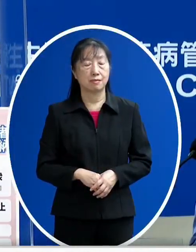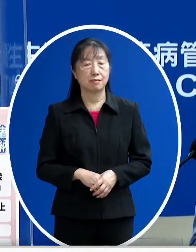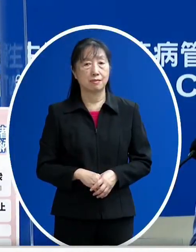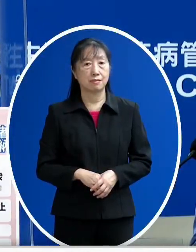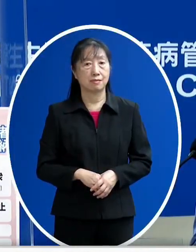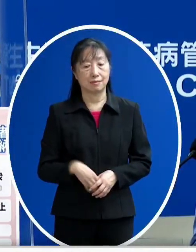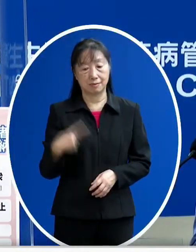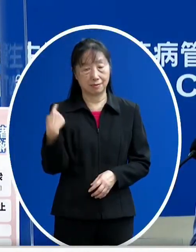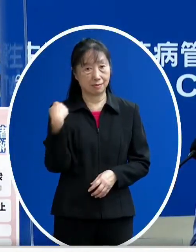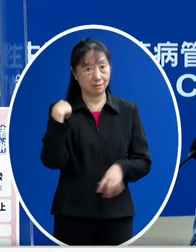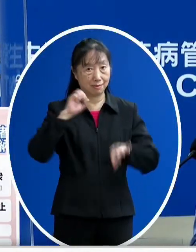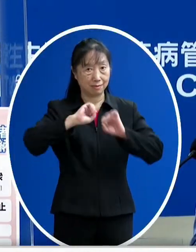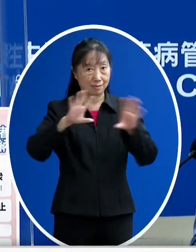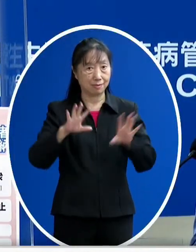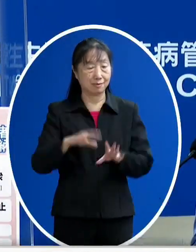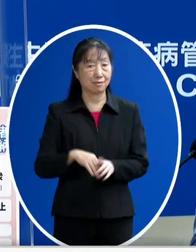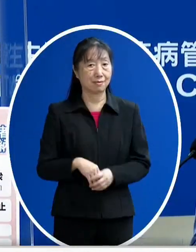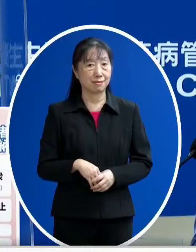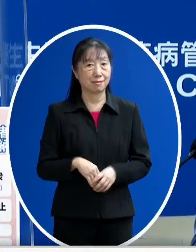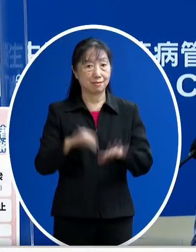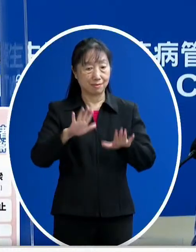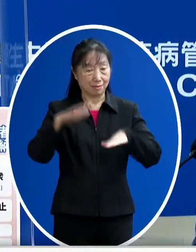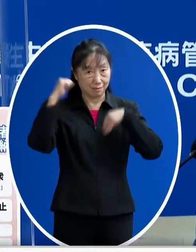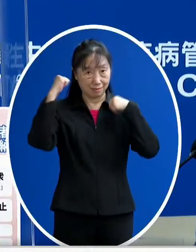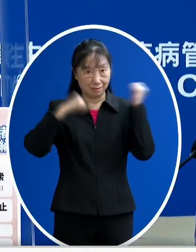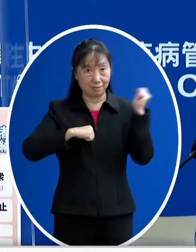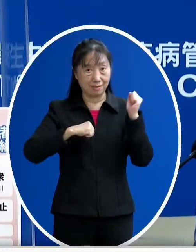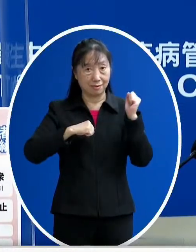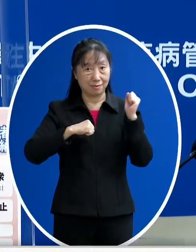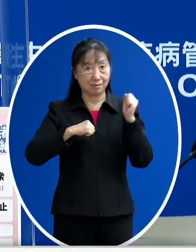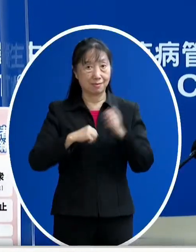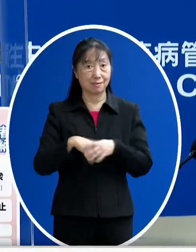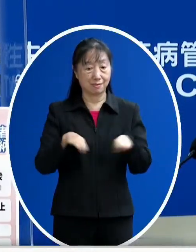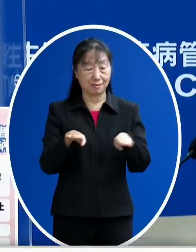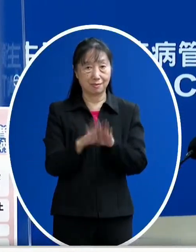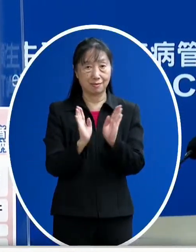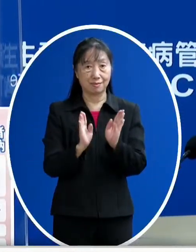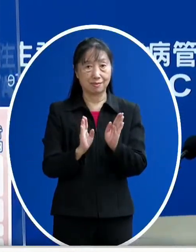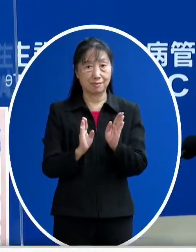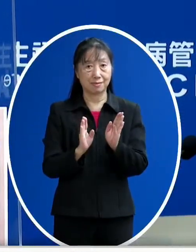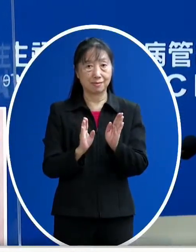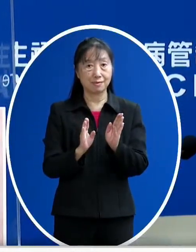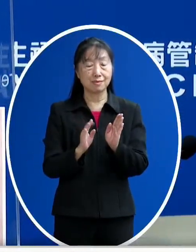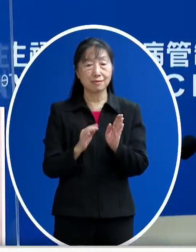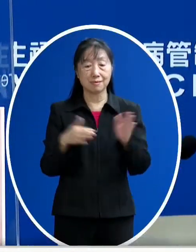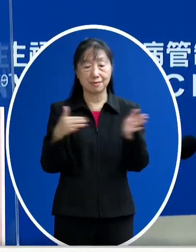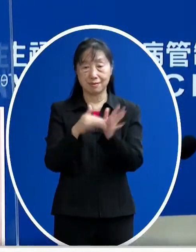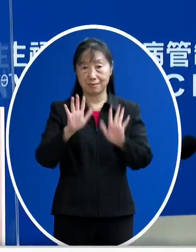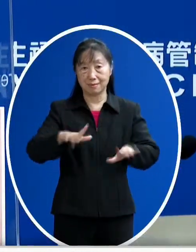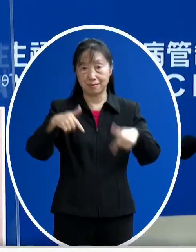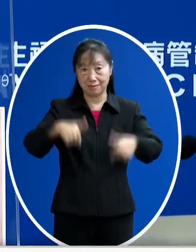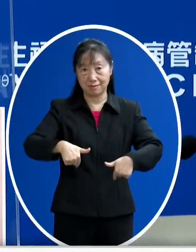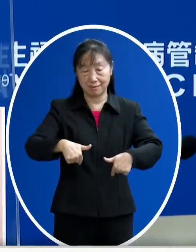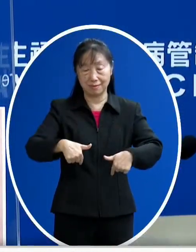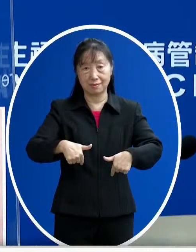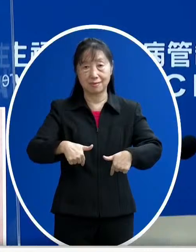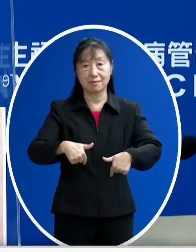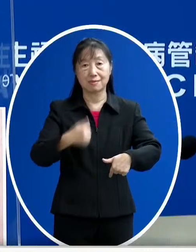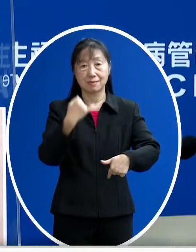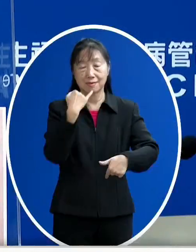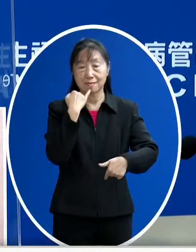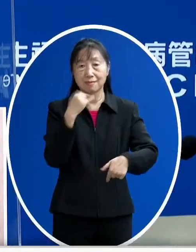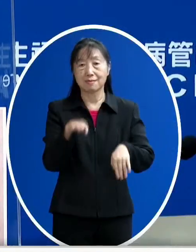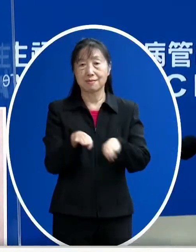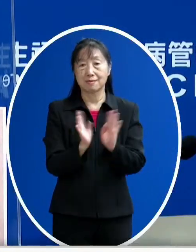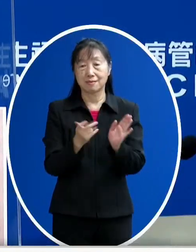那大家昨天有跟大家讲说，昨天今天早上，开始就是到今天下午就有开放这